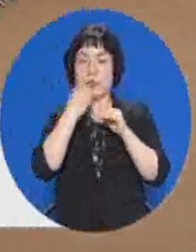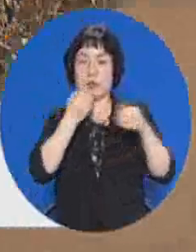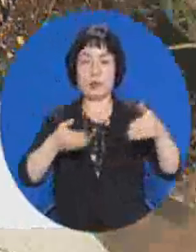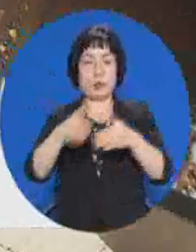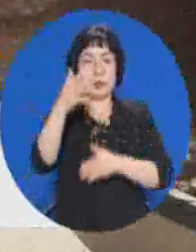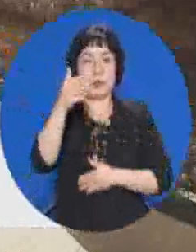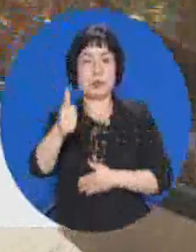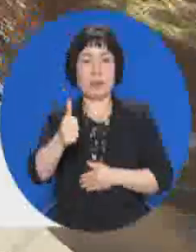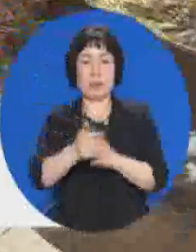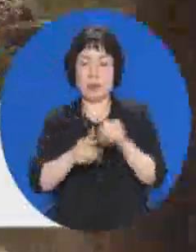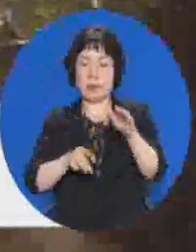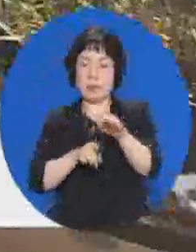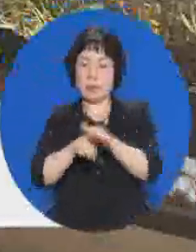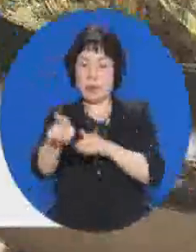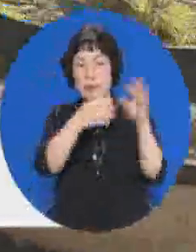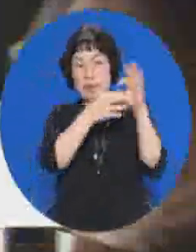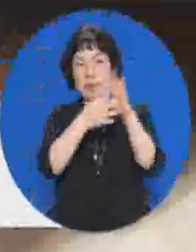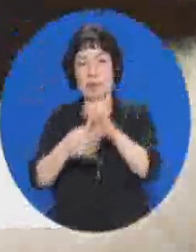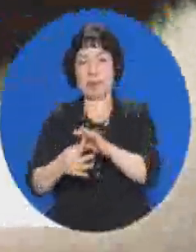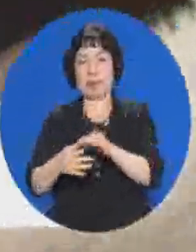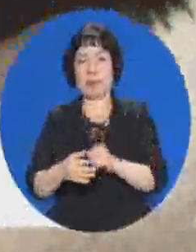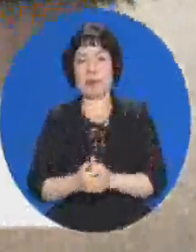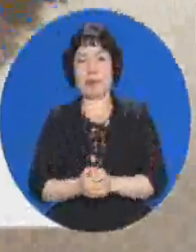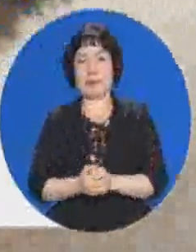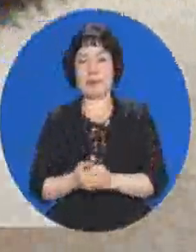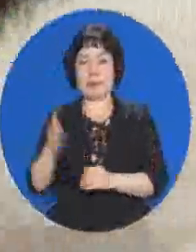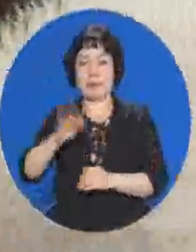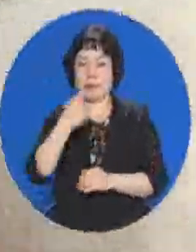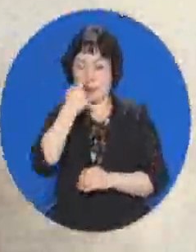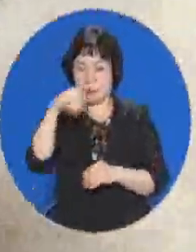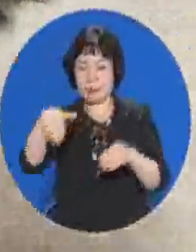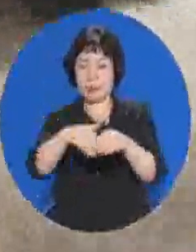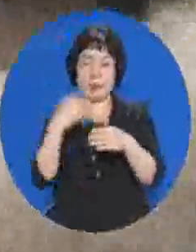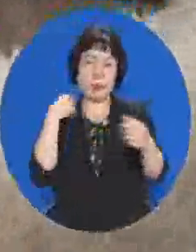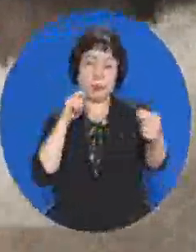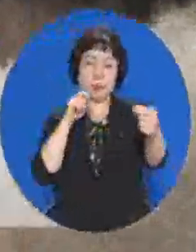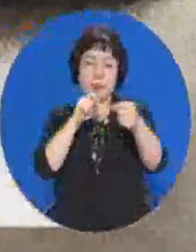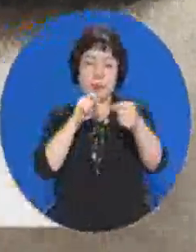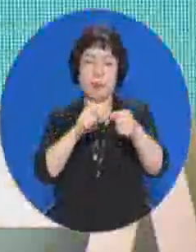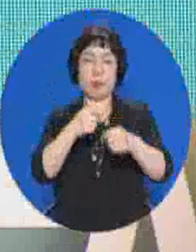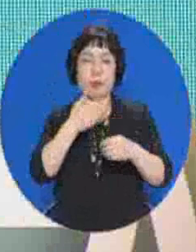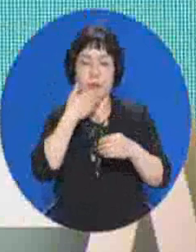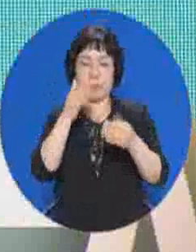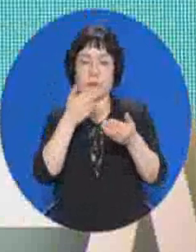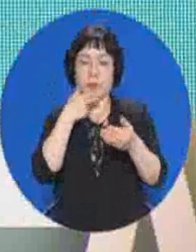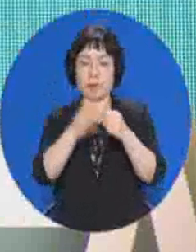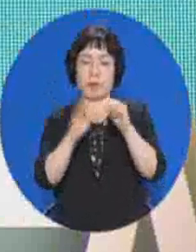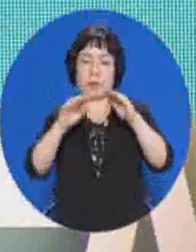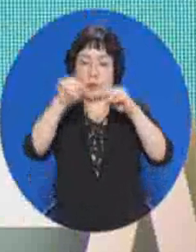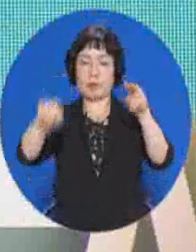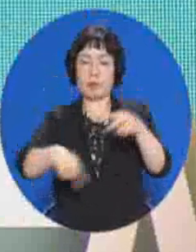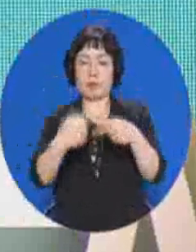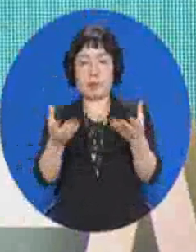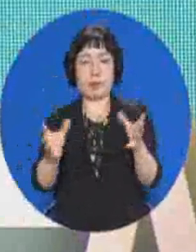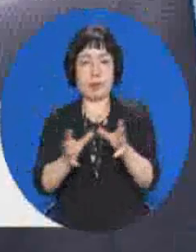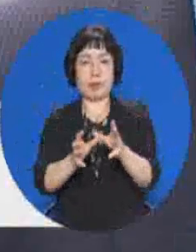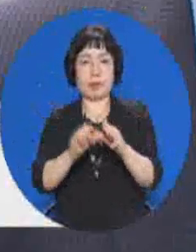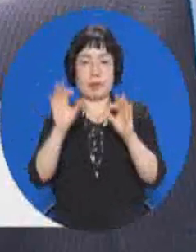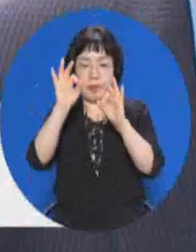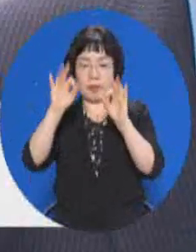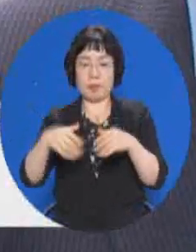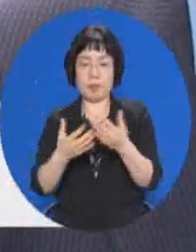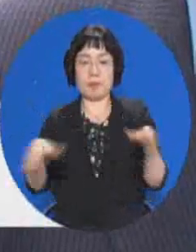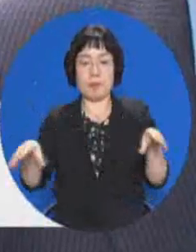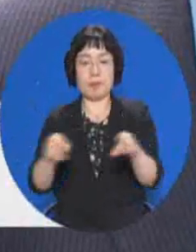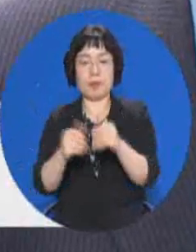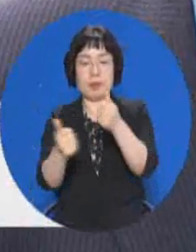경기도지사는 독주 체제를 노리고 있습니다. 하지만 친문 그룹의 적통이 아니라는 점에서 정세균 총리와 임종석 전 청와대